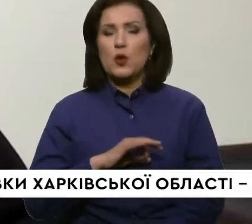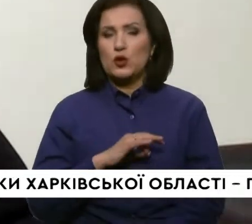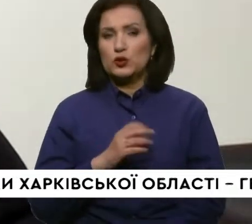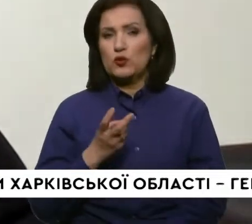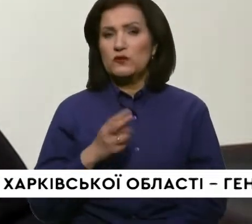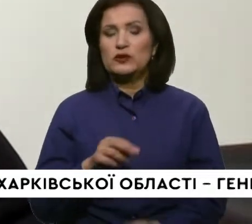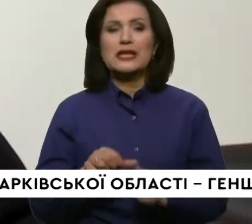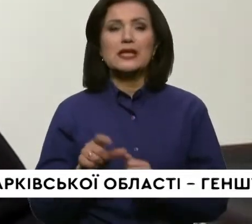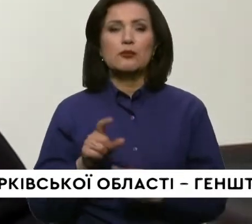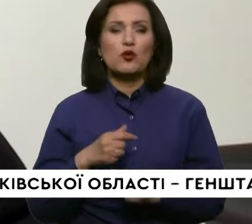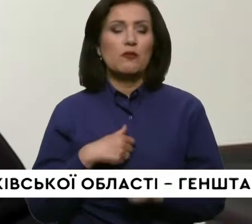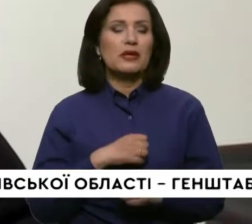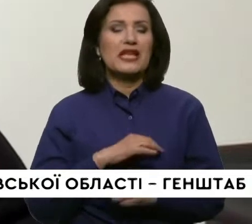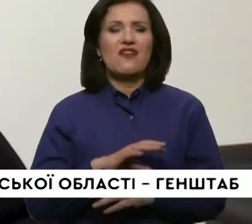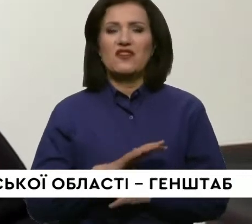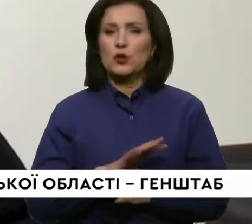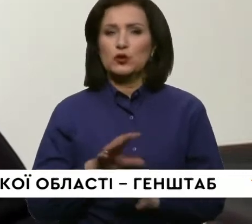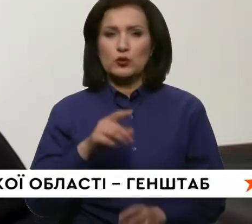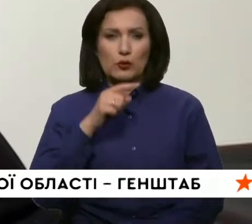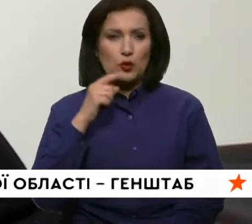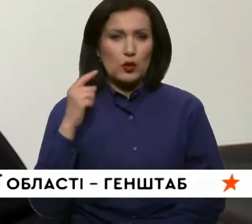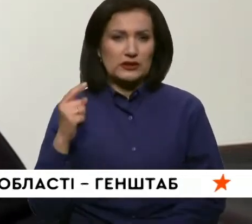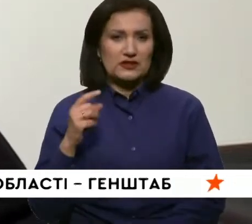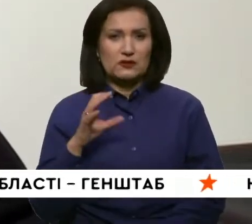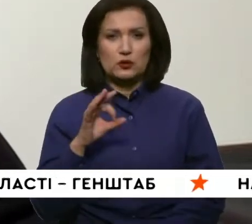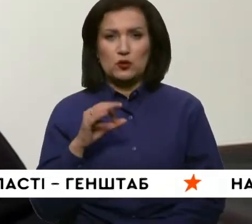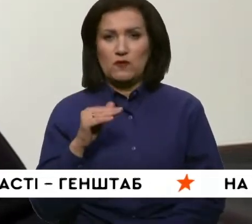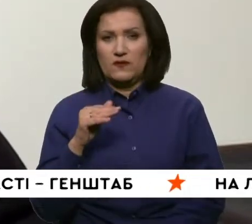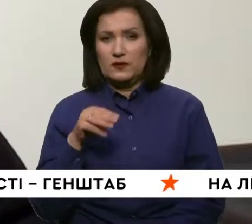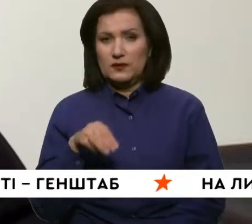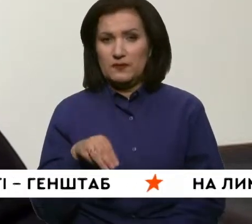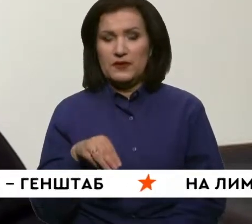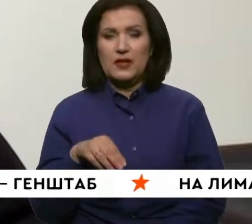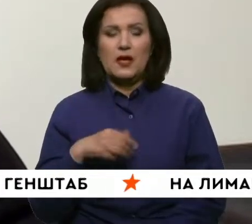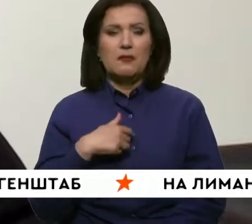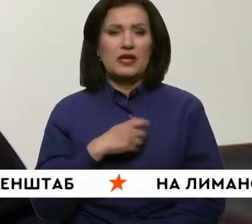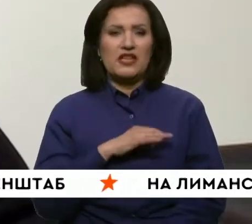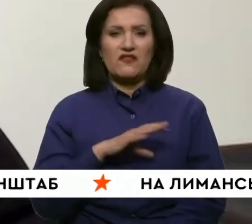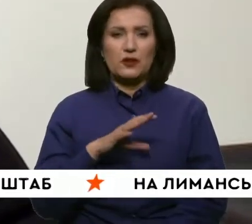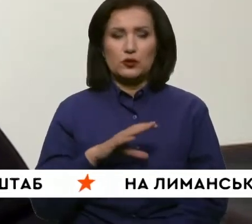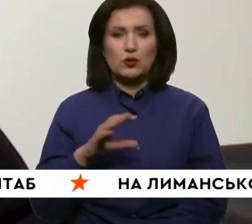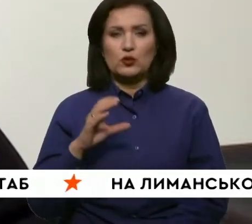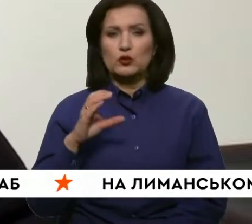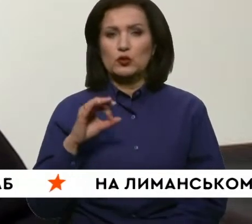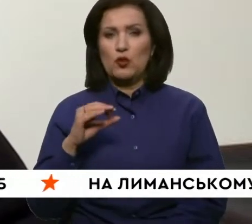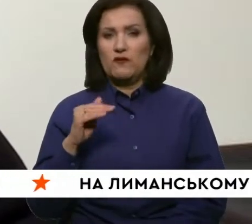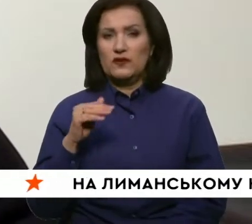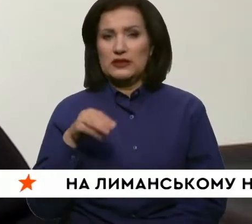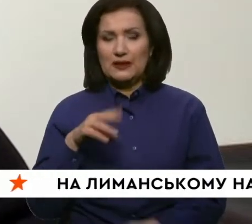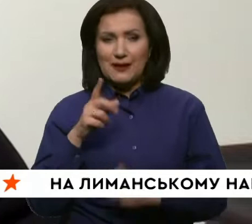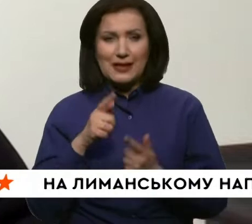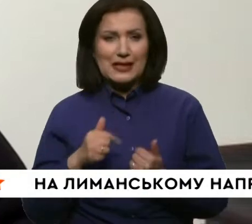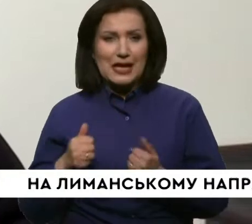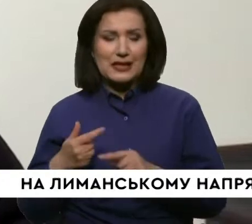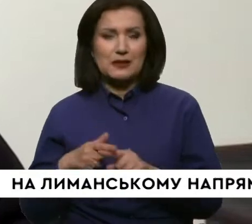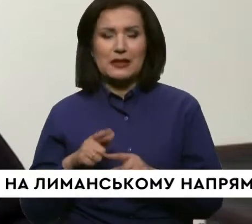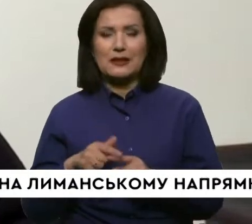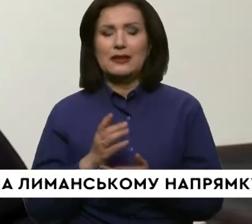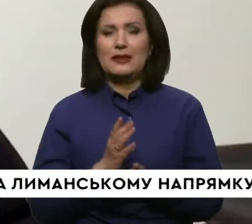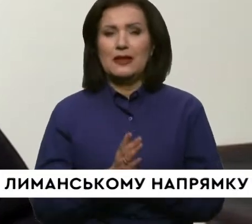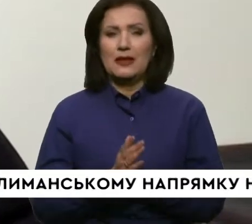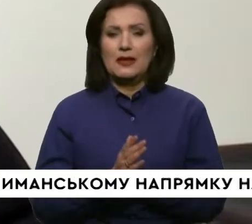використовуються. Крім того, ми не використовуємо російський софт, ми не використовуємо софт країн, які